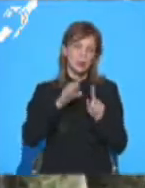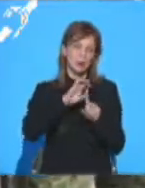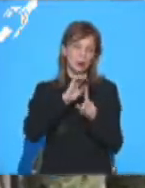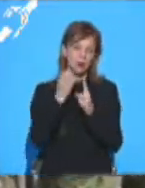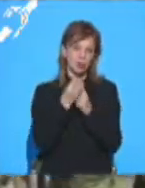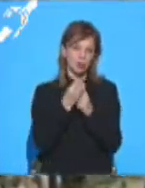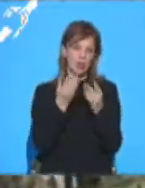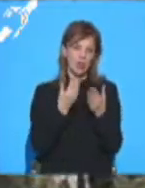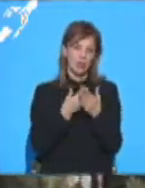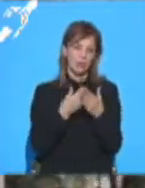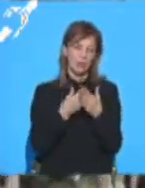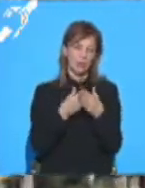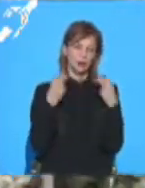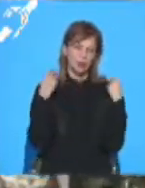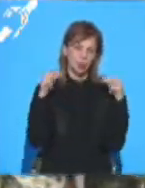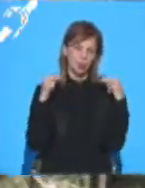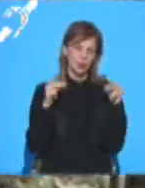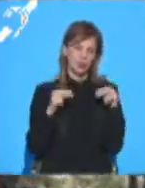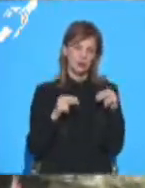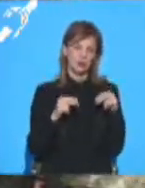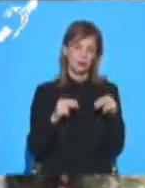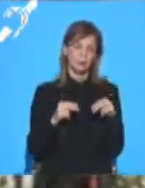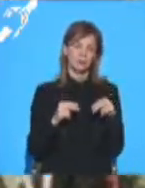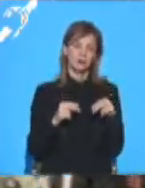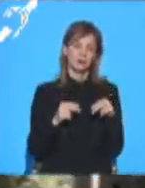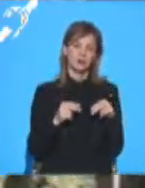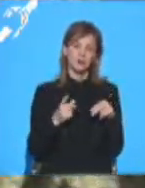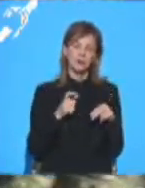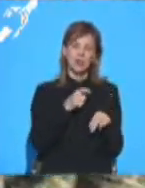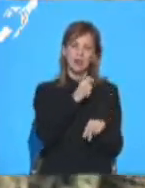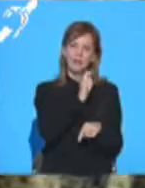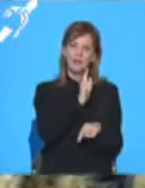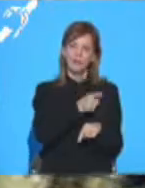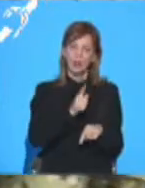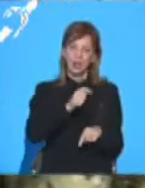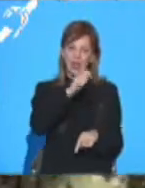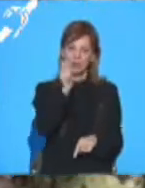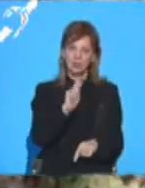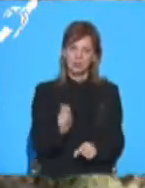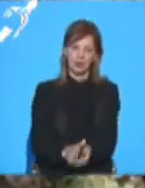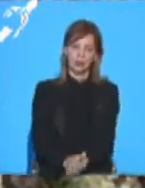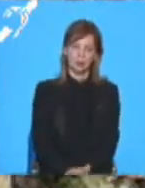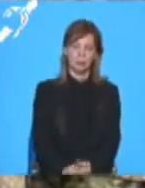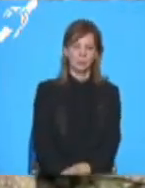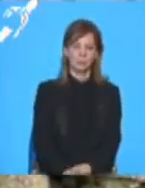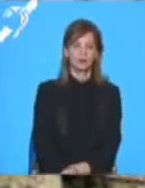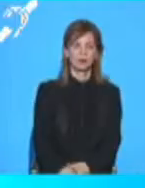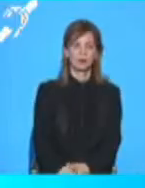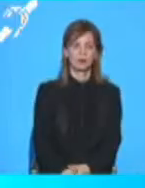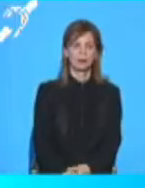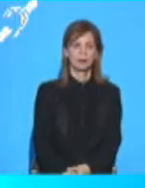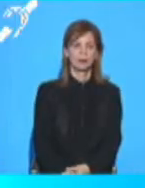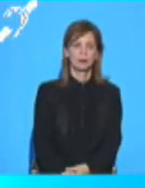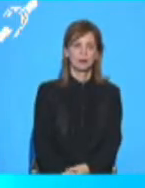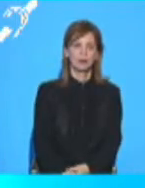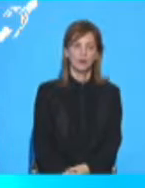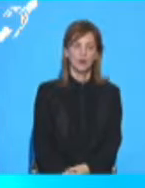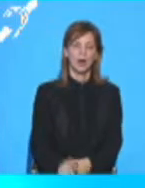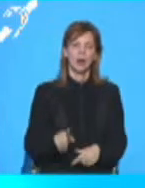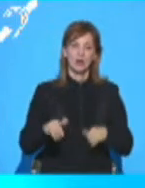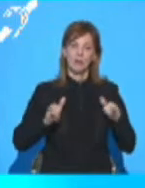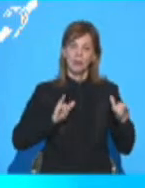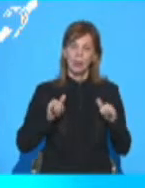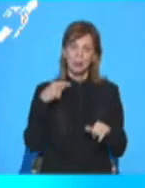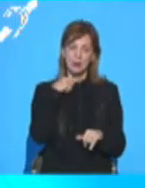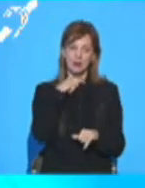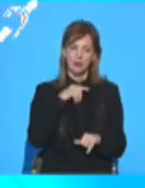dedicat tradițiilor de iarnă din fiecare țară, care este reprezentată prin militari în municipiul Caracal. În mini-vacanța